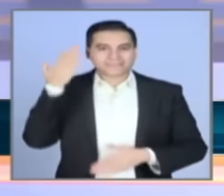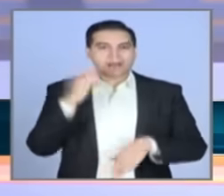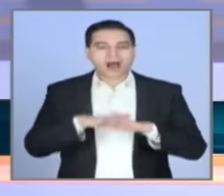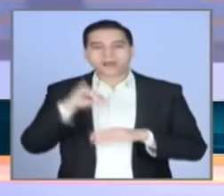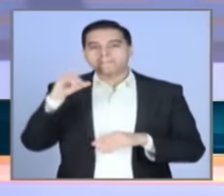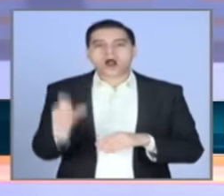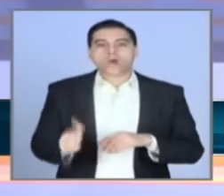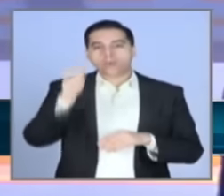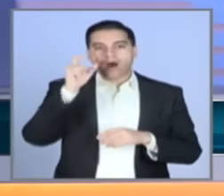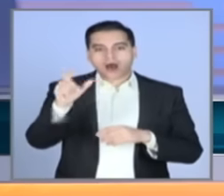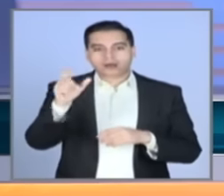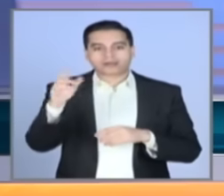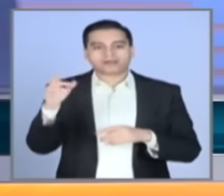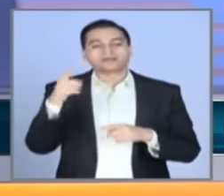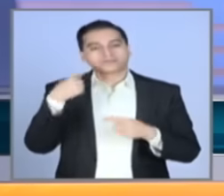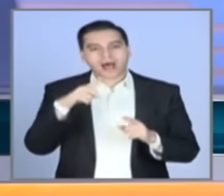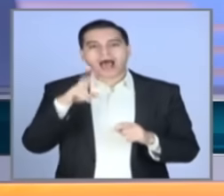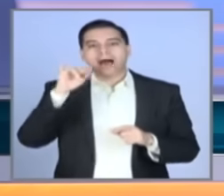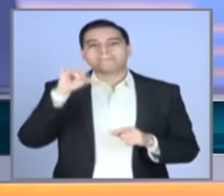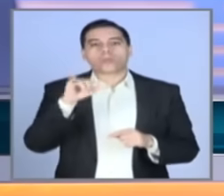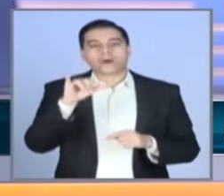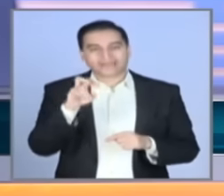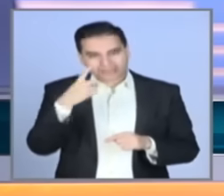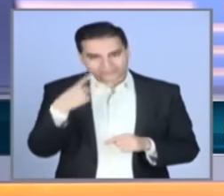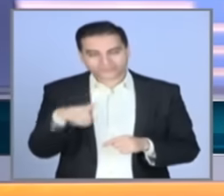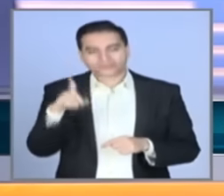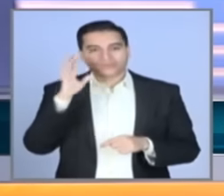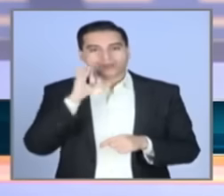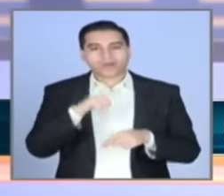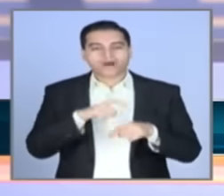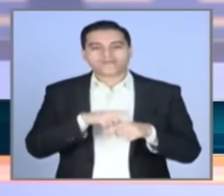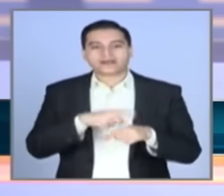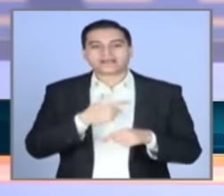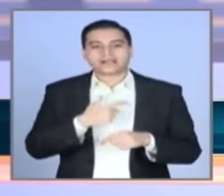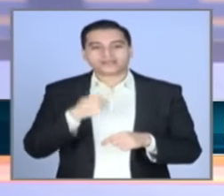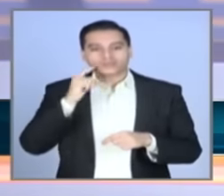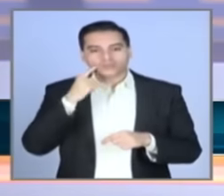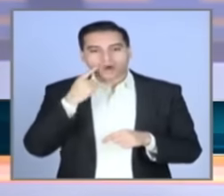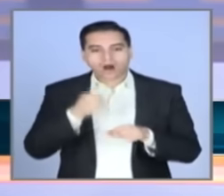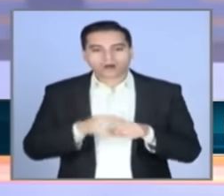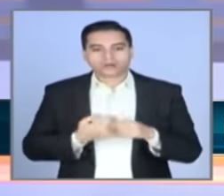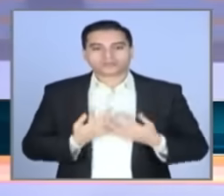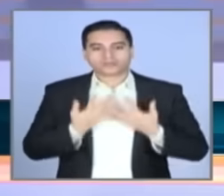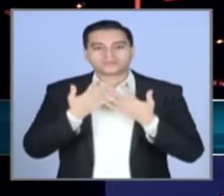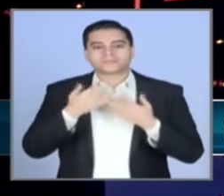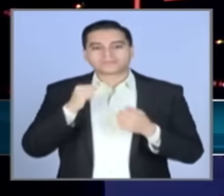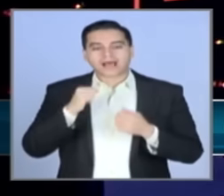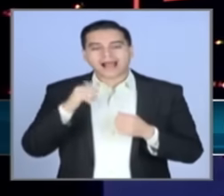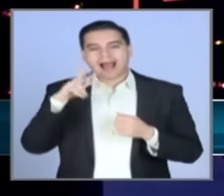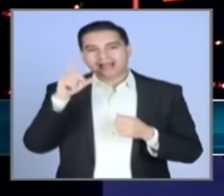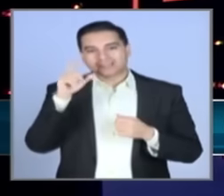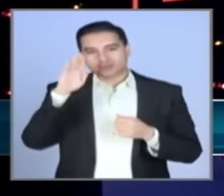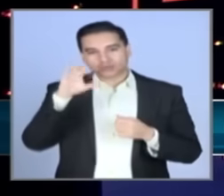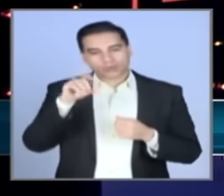مروان ابن محمد؟ الأموية. صح. ما هو العضو المسؤول عن إفراز الأنسولين في جسم الإنسان؟ السكر. غلط. من